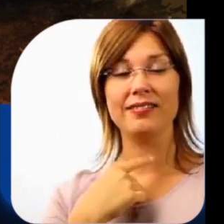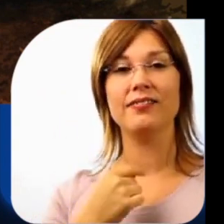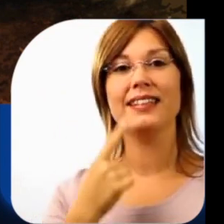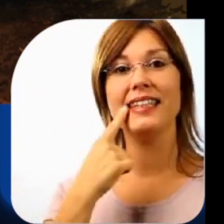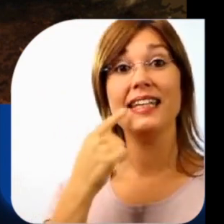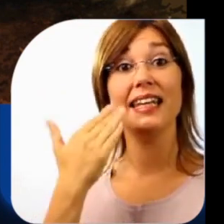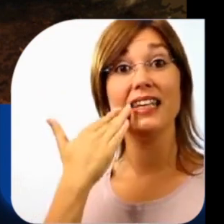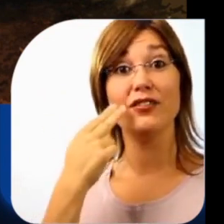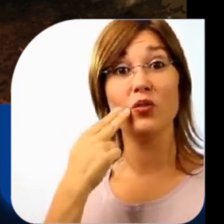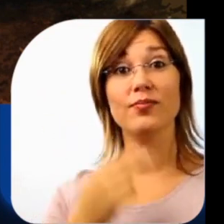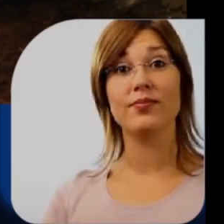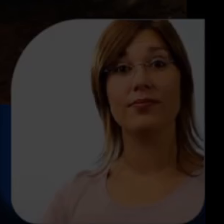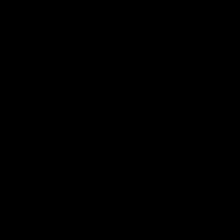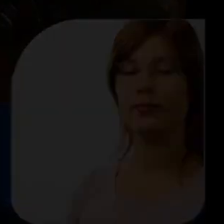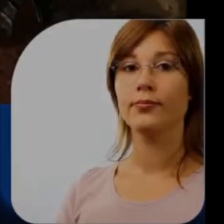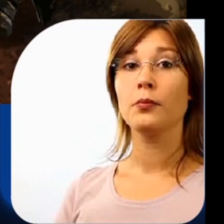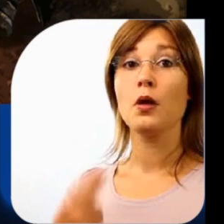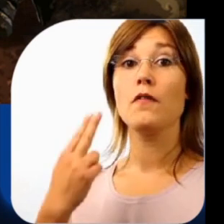t'aider, dit Yvan.